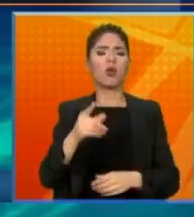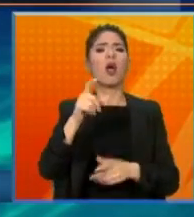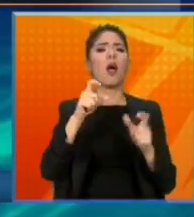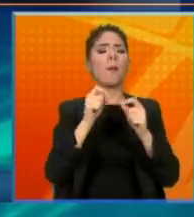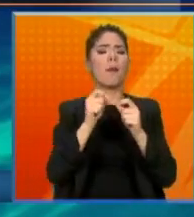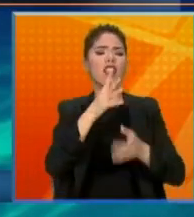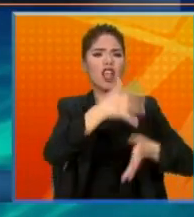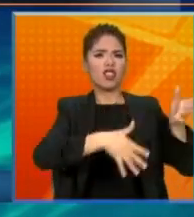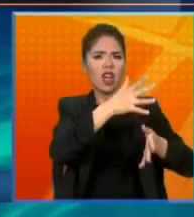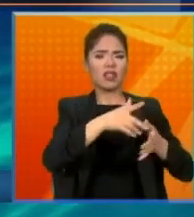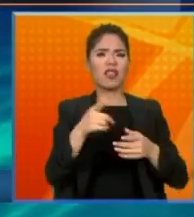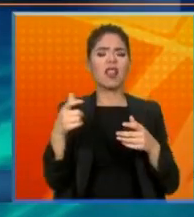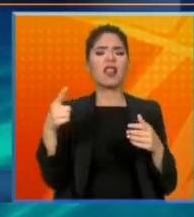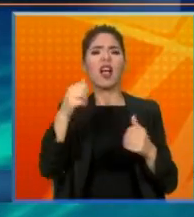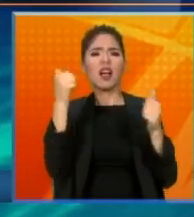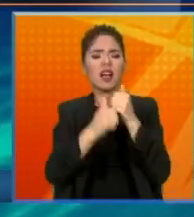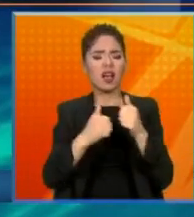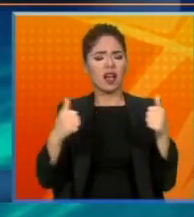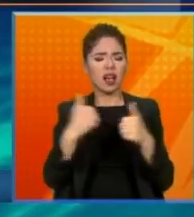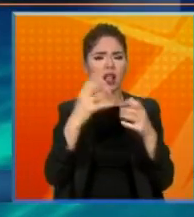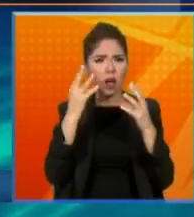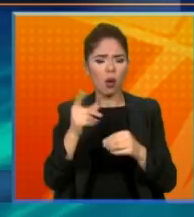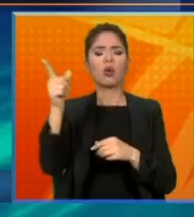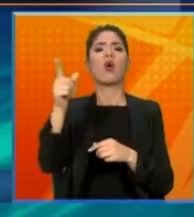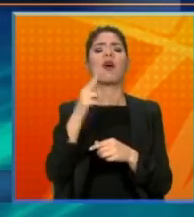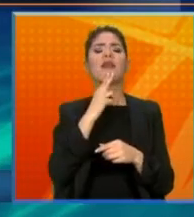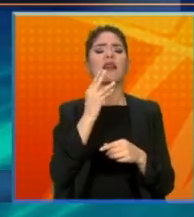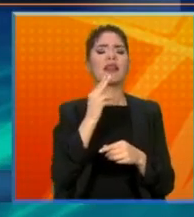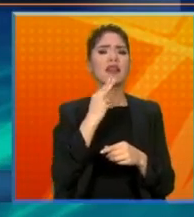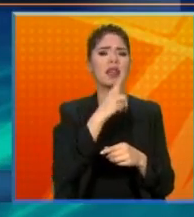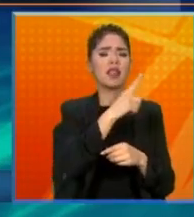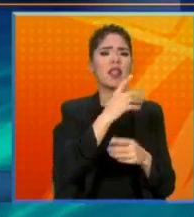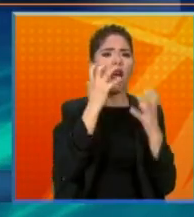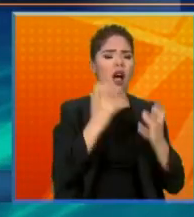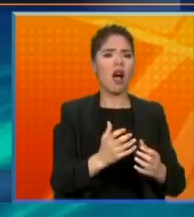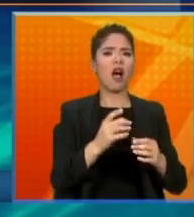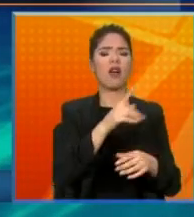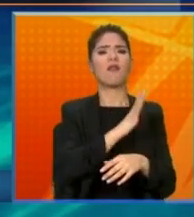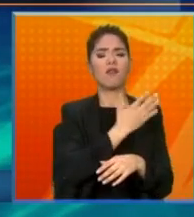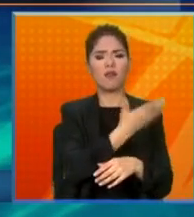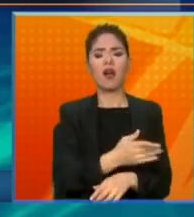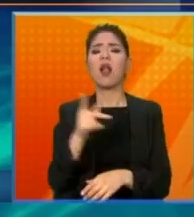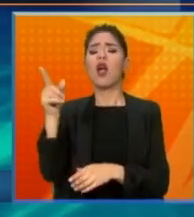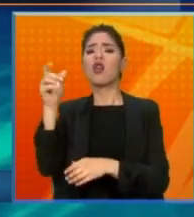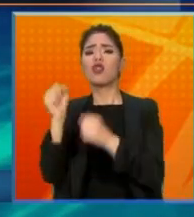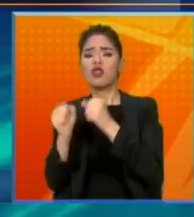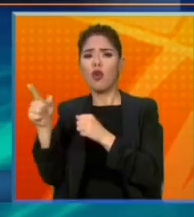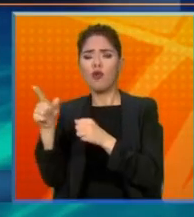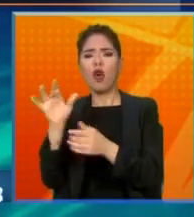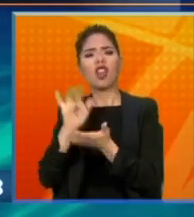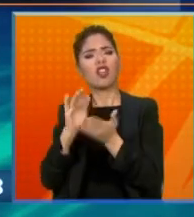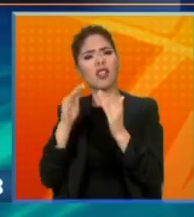kazada ağır yaralanan genç kız hala yoğun bakımda, ölüm kalım savaşı veriyor. Sürücü cezaevinde, cadde ise